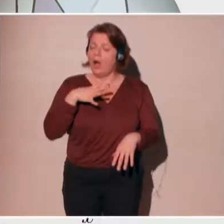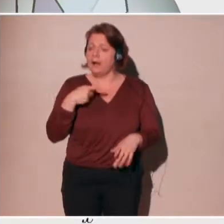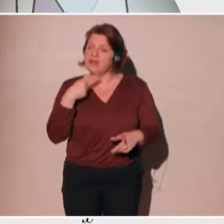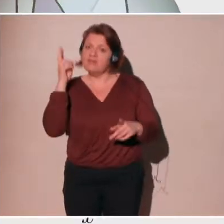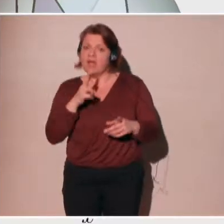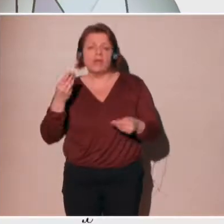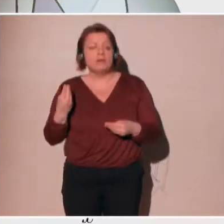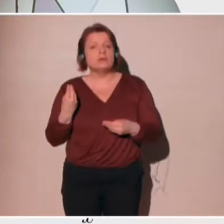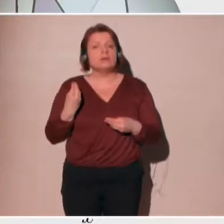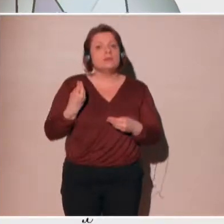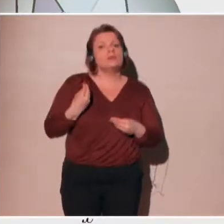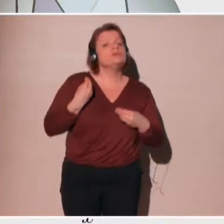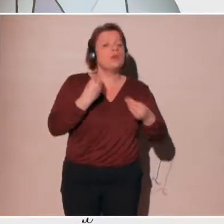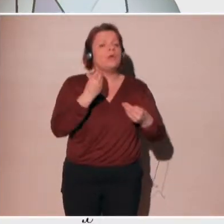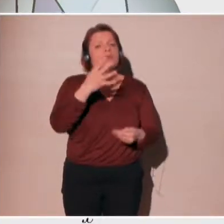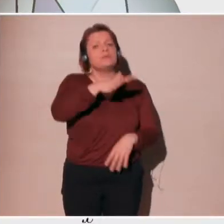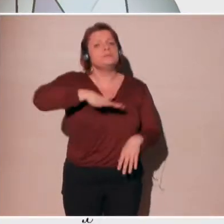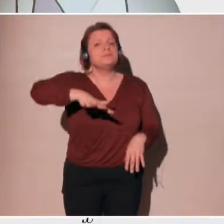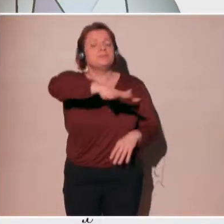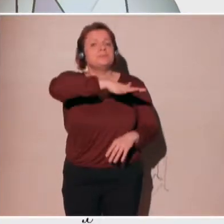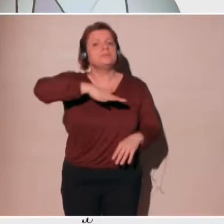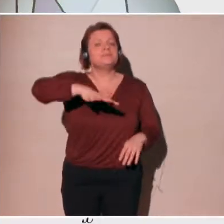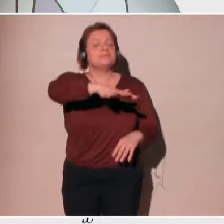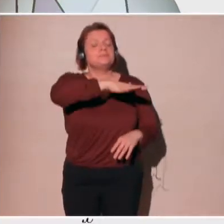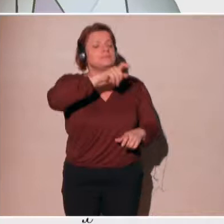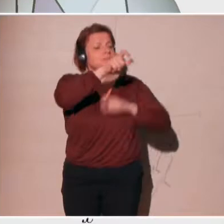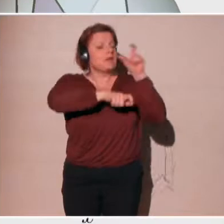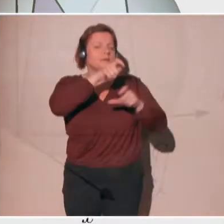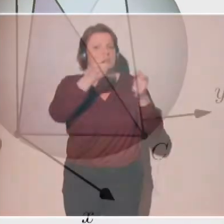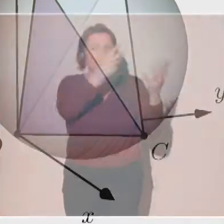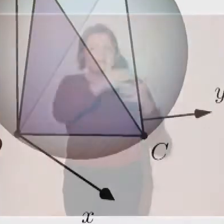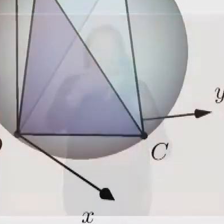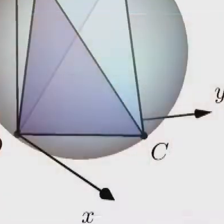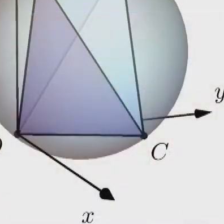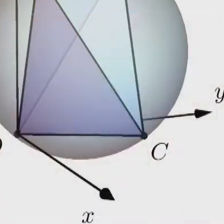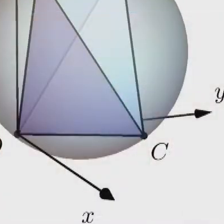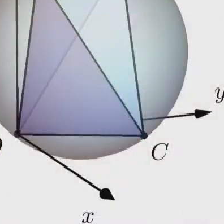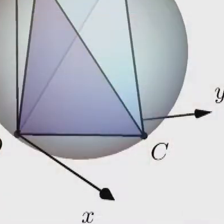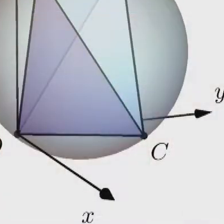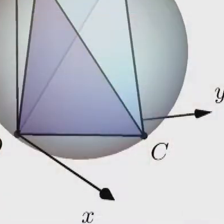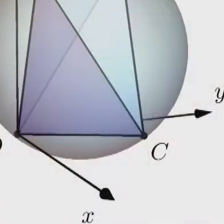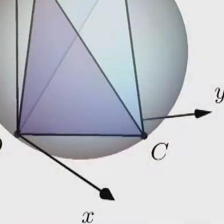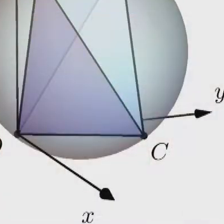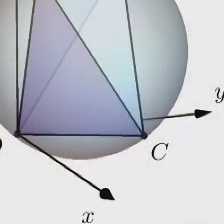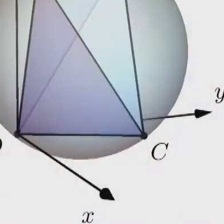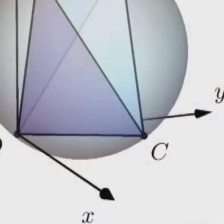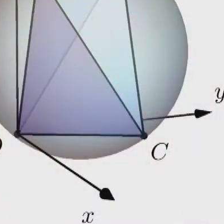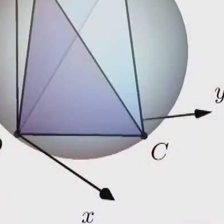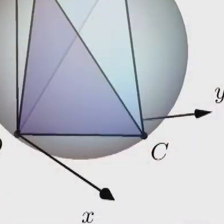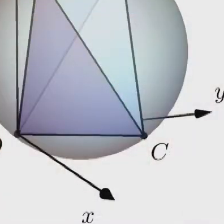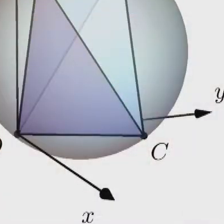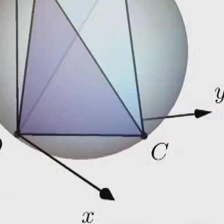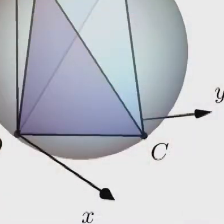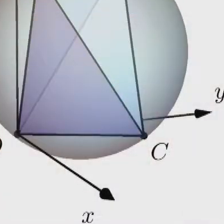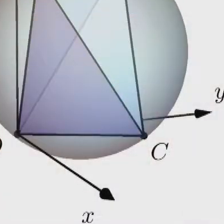esprits d'un grand nombre de mathématiciens. Malheureusement, les machines sont restées pendant très longtemps au niveau